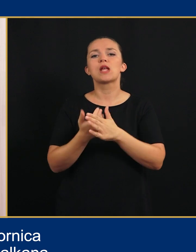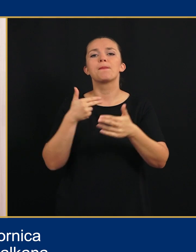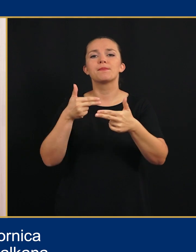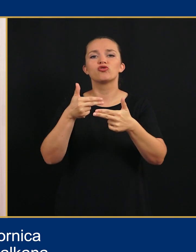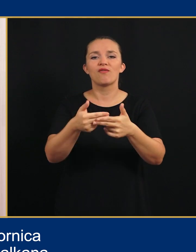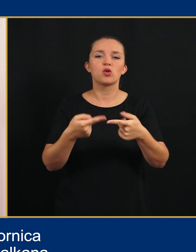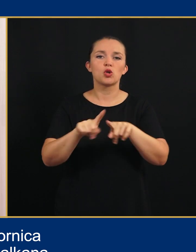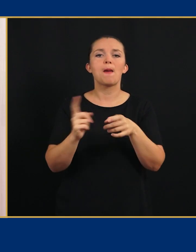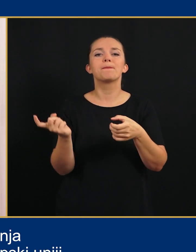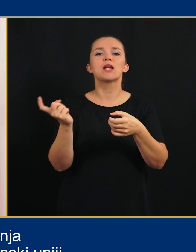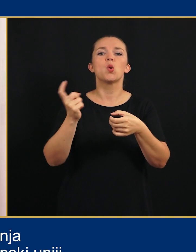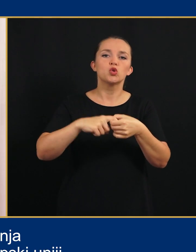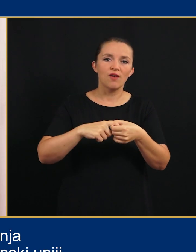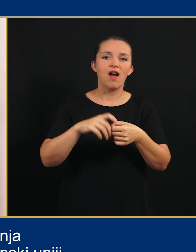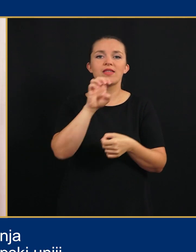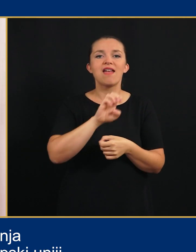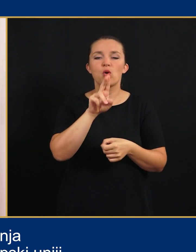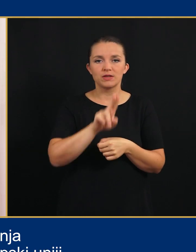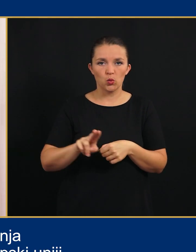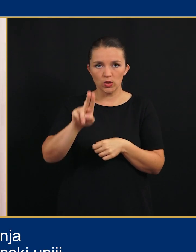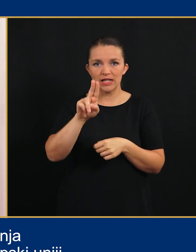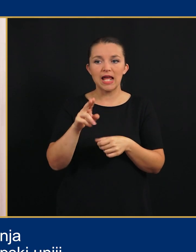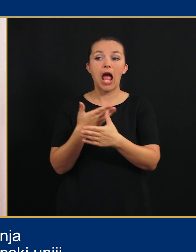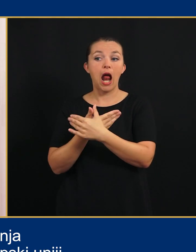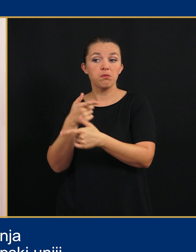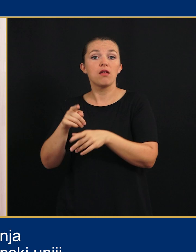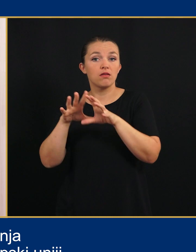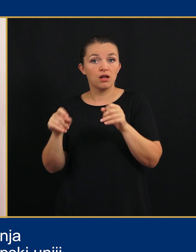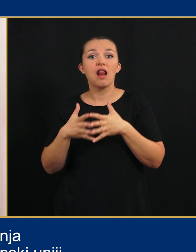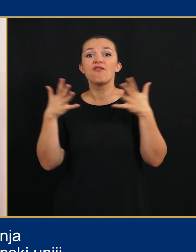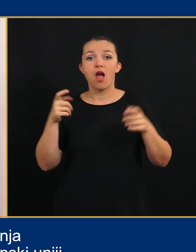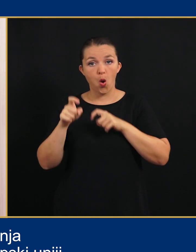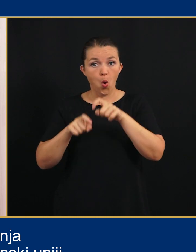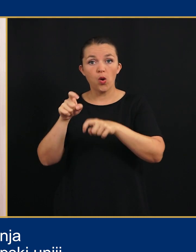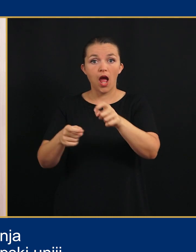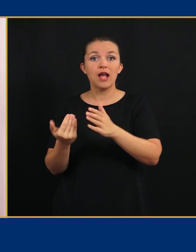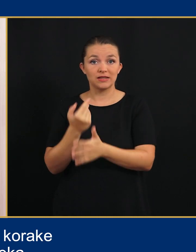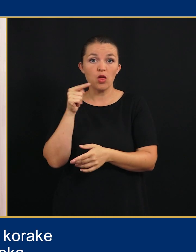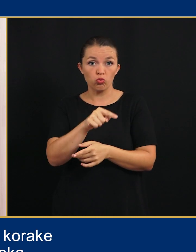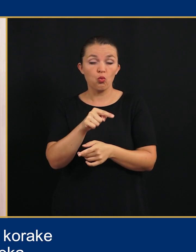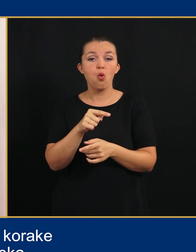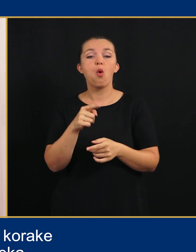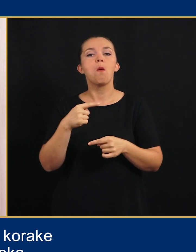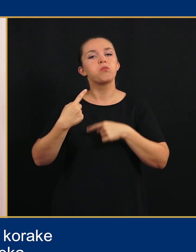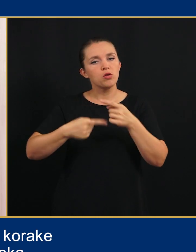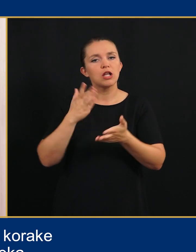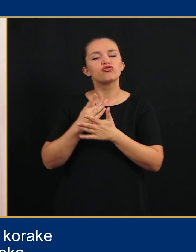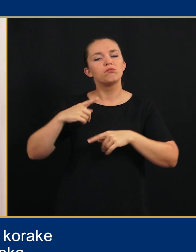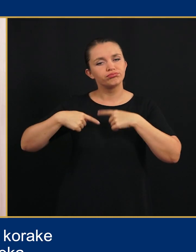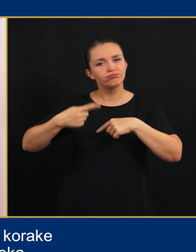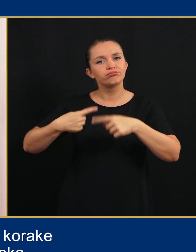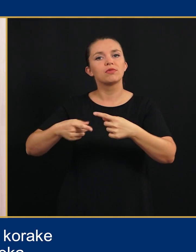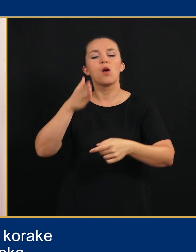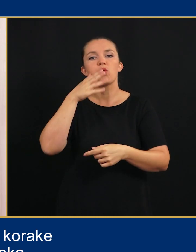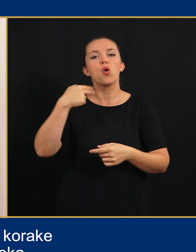držav Zahodnega Balkana pri procesu približevanja oziroma priključevanja Evropski uniji. Albanija je naredila velike korake